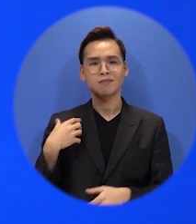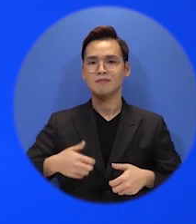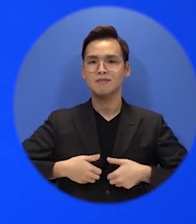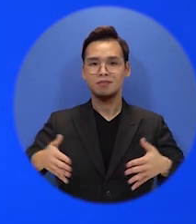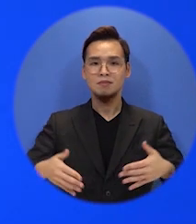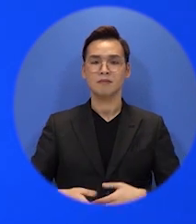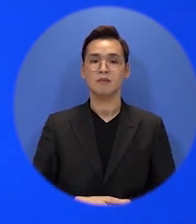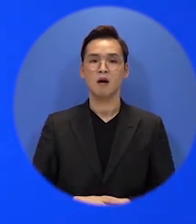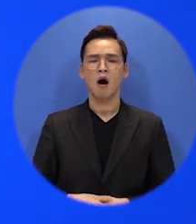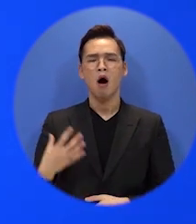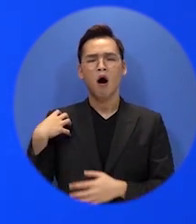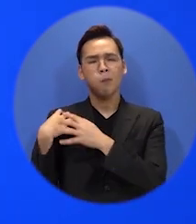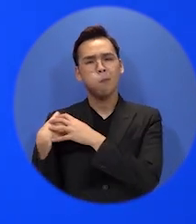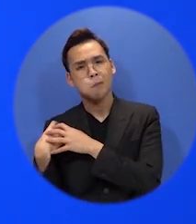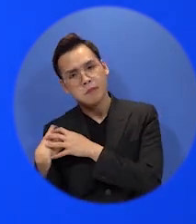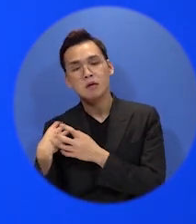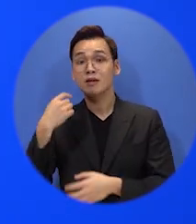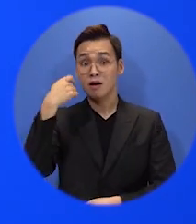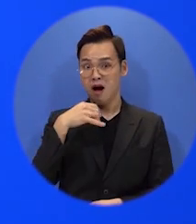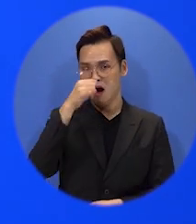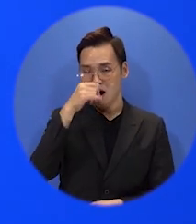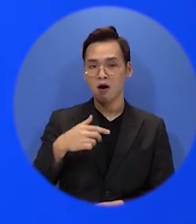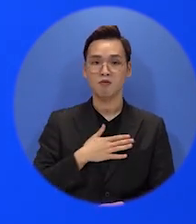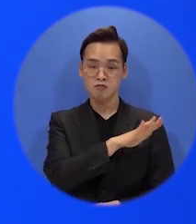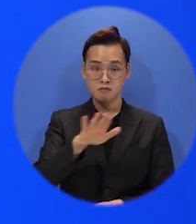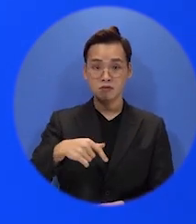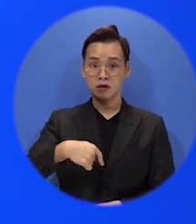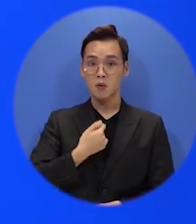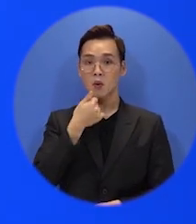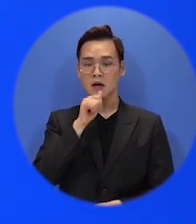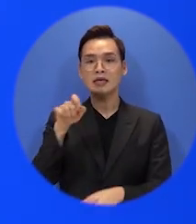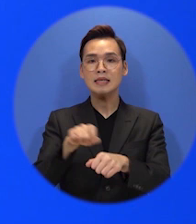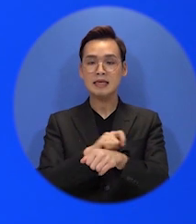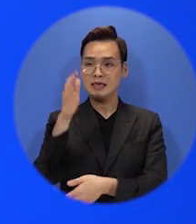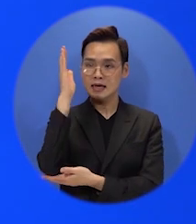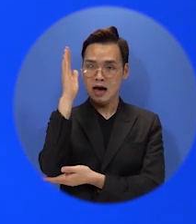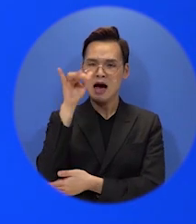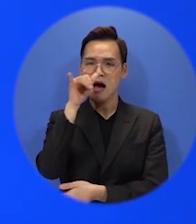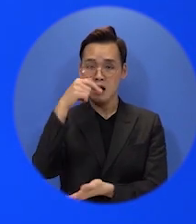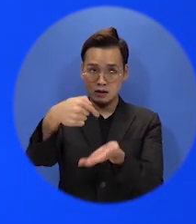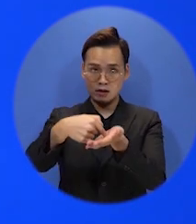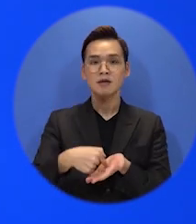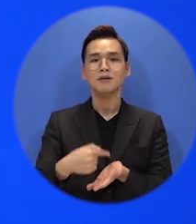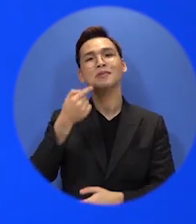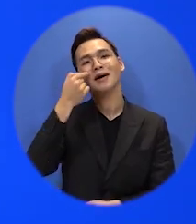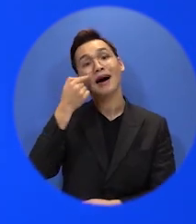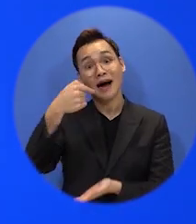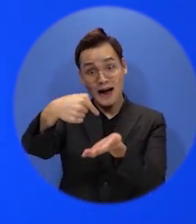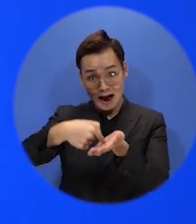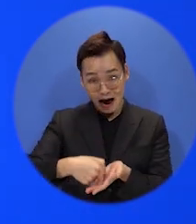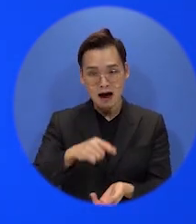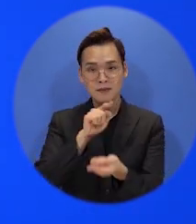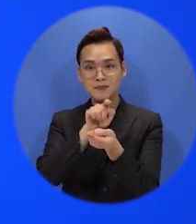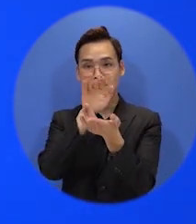필요는 없어요. 그래도 정 부담이 되신다고 하시면은 저희 학교에 자기소개서 특강을 한번 신청해 보세요. 그리고 신청을